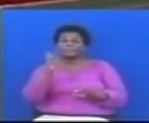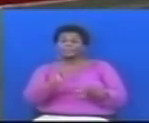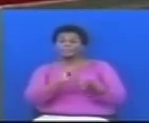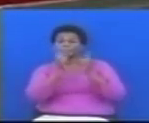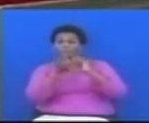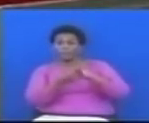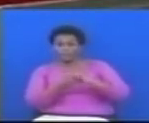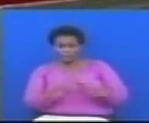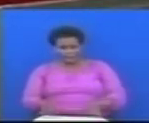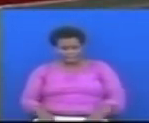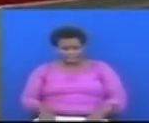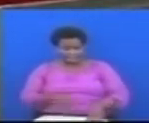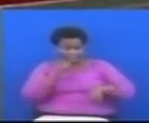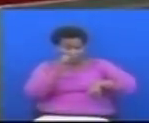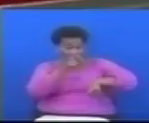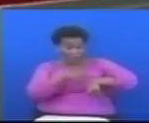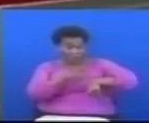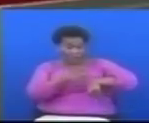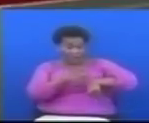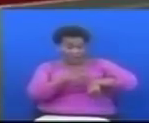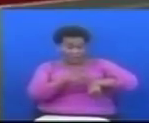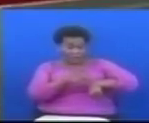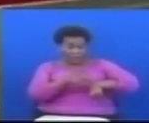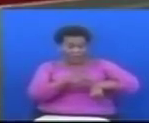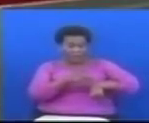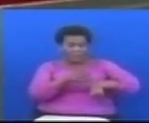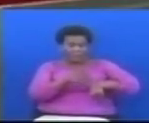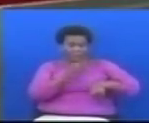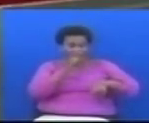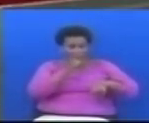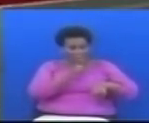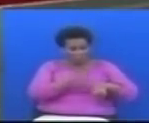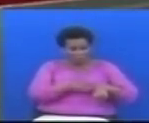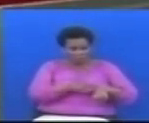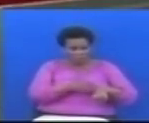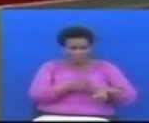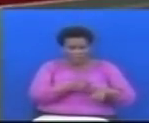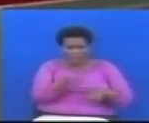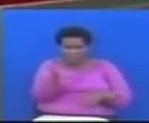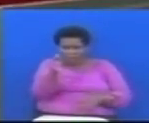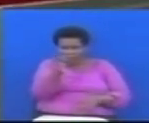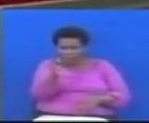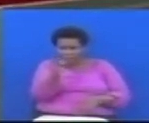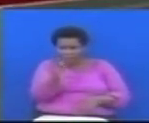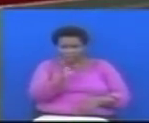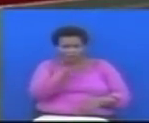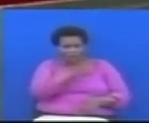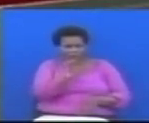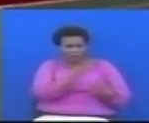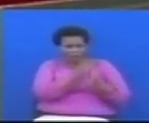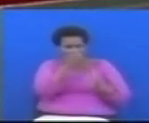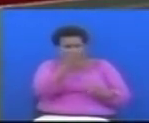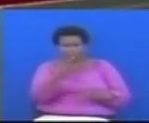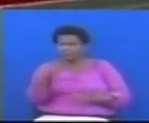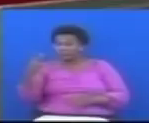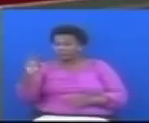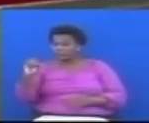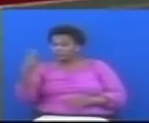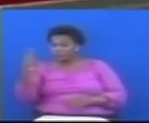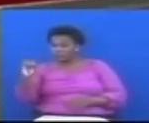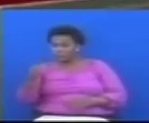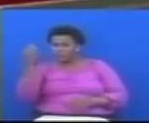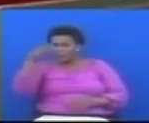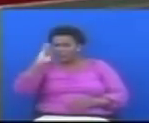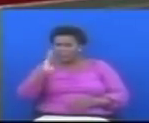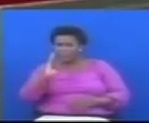spika, katika kipindi cha muda wa kati kuanzia mwaka 2015 hadi 2020, serikali inatekeleza miradi ya